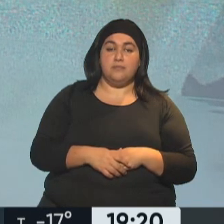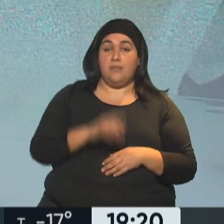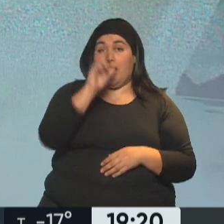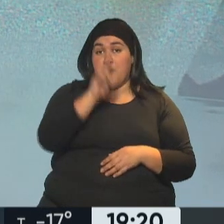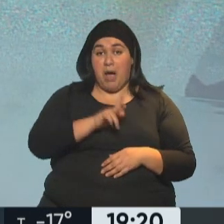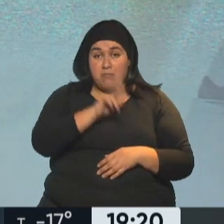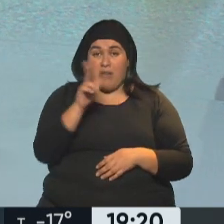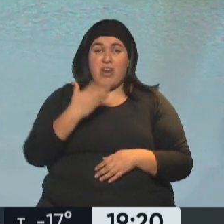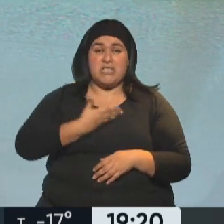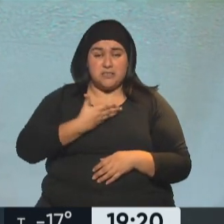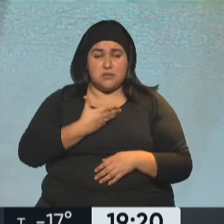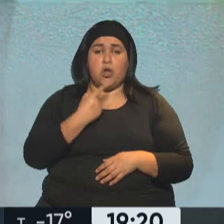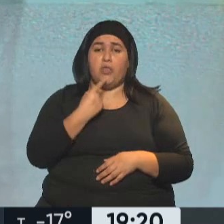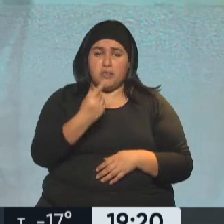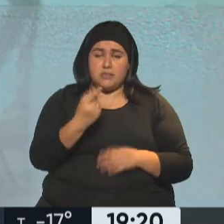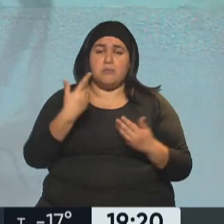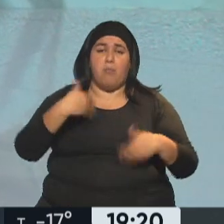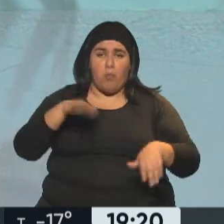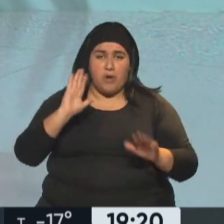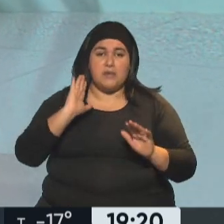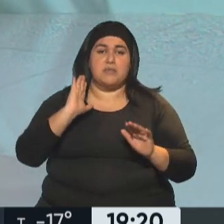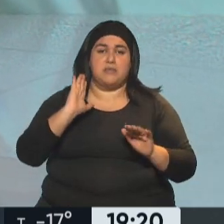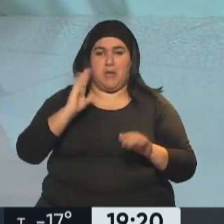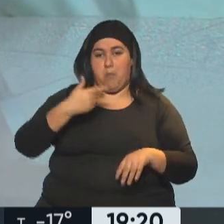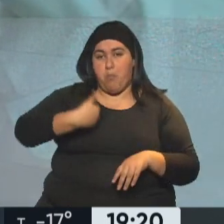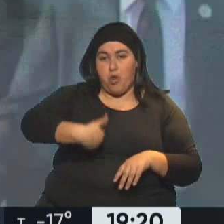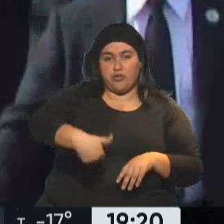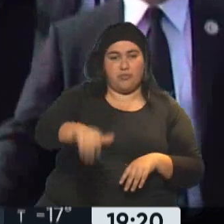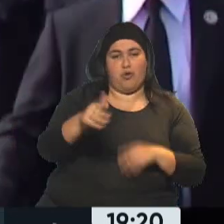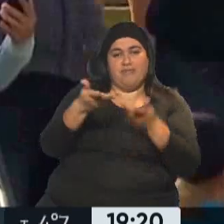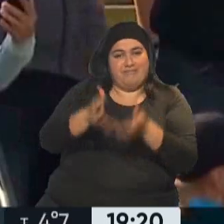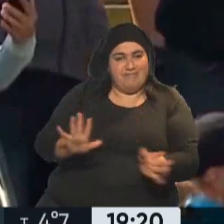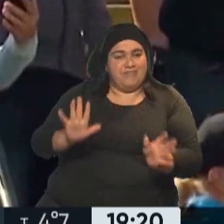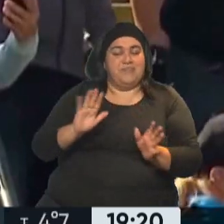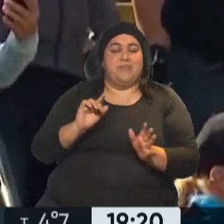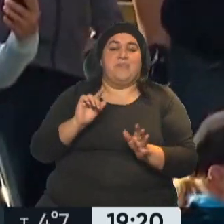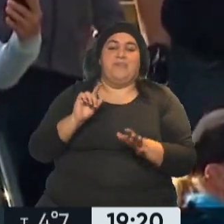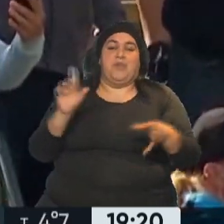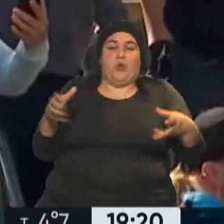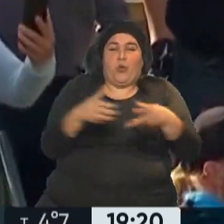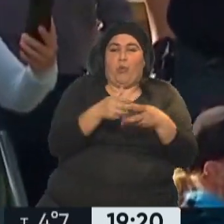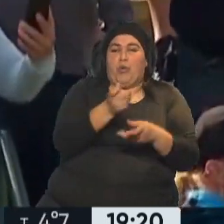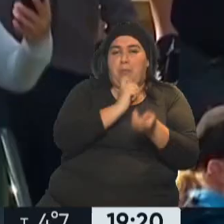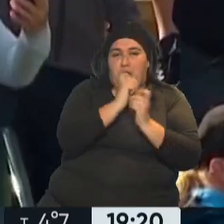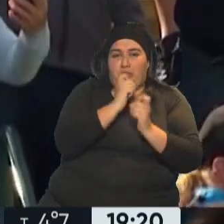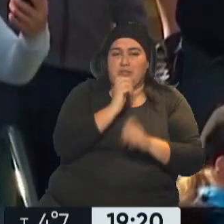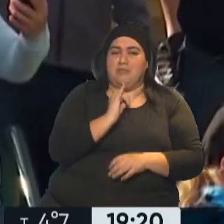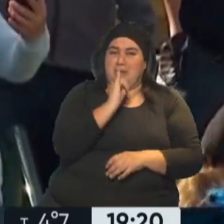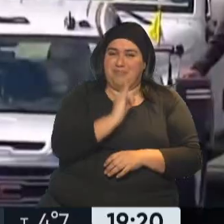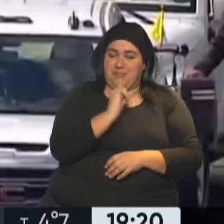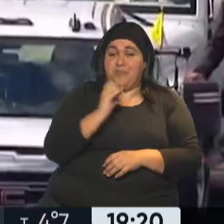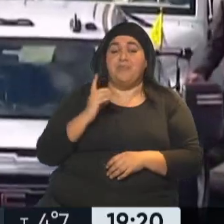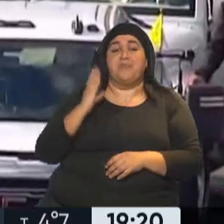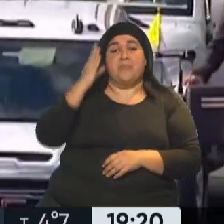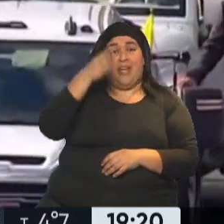El Papa Francisco dijo que puede dejar de ser el sumo pontífice. Lo insinuó a un grupo de periodistas durante su visita a